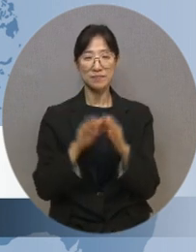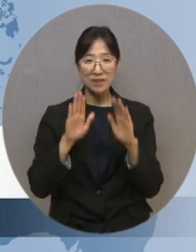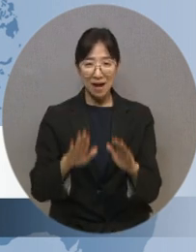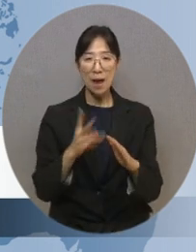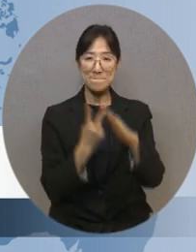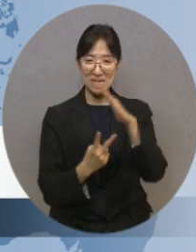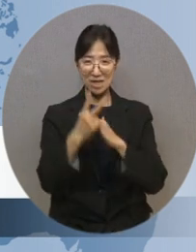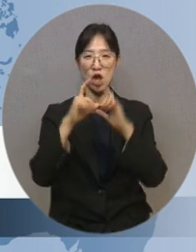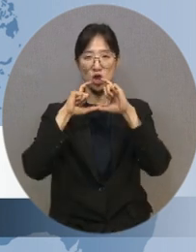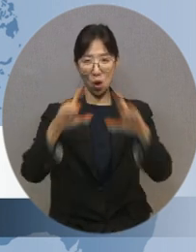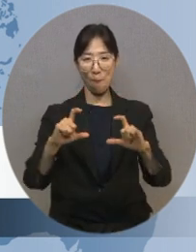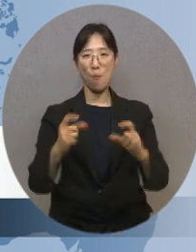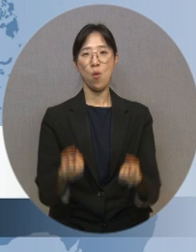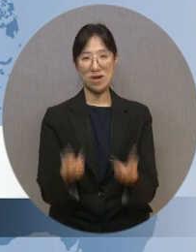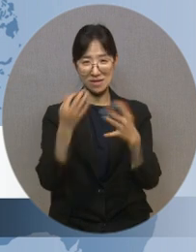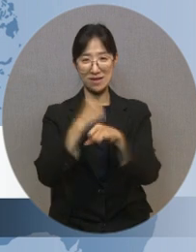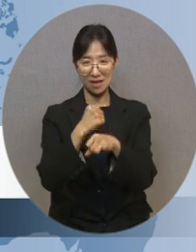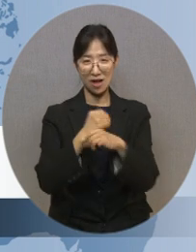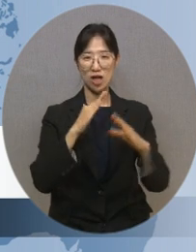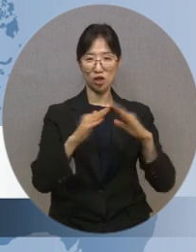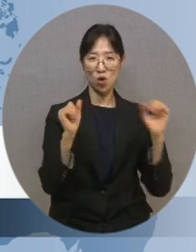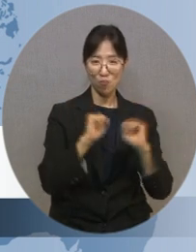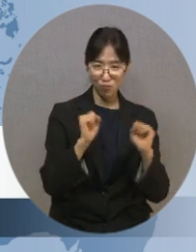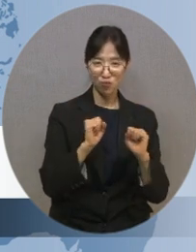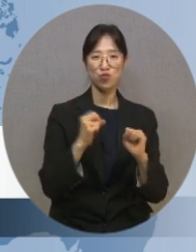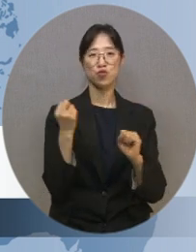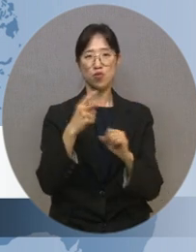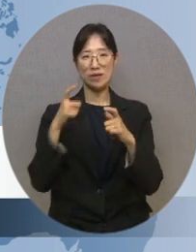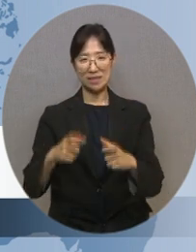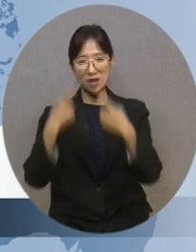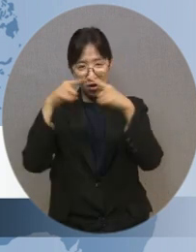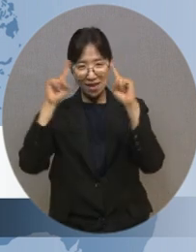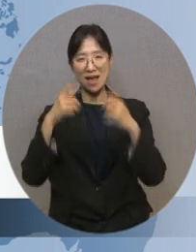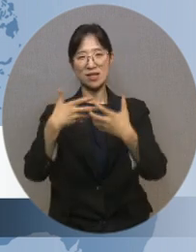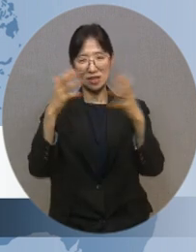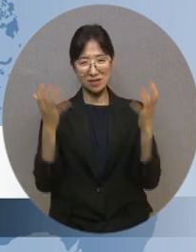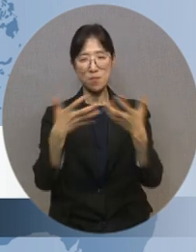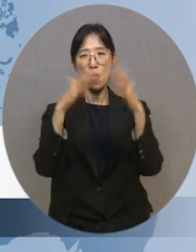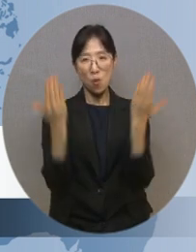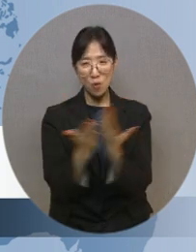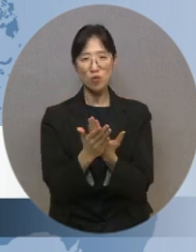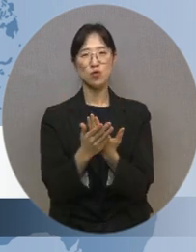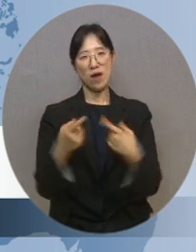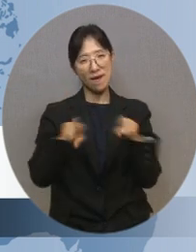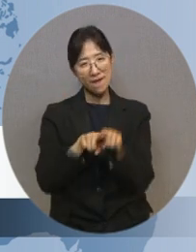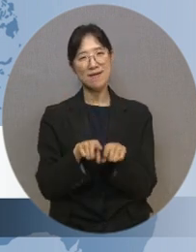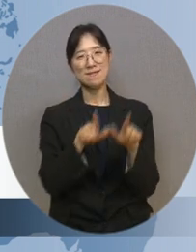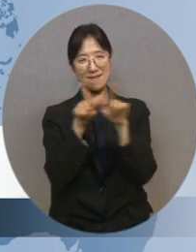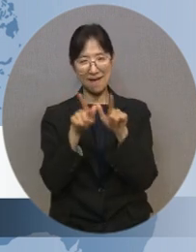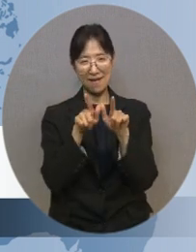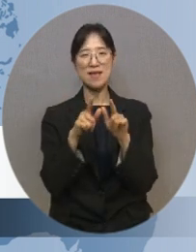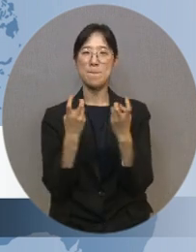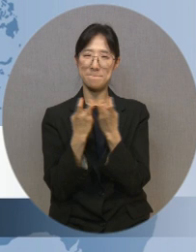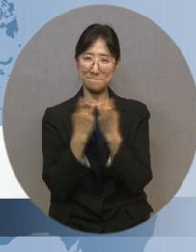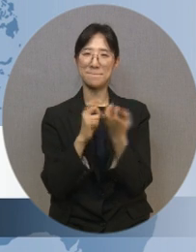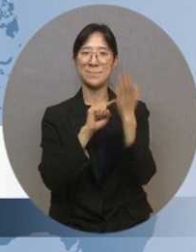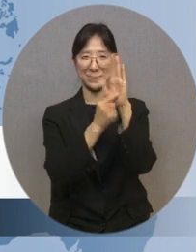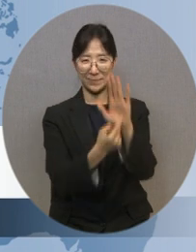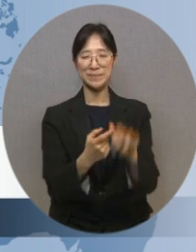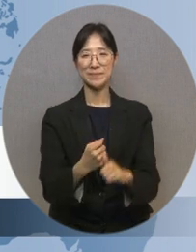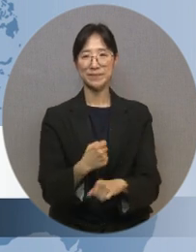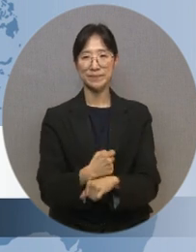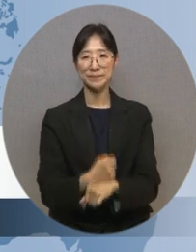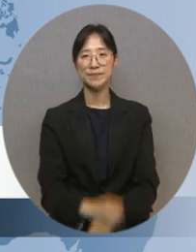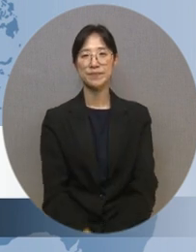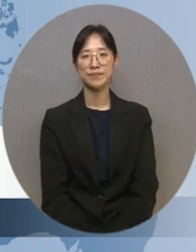비전 선포식을 열고 전북 특별자치도와 지역 대학 전체가 공존하고 상생할 방안을 발표했습니다. 안정진